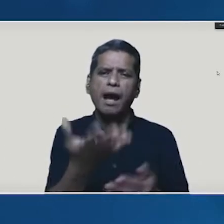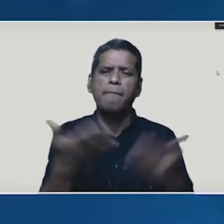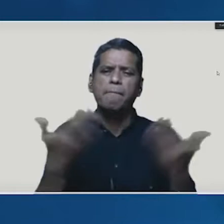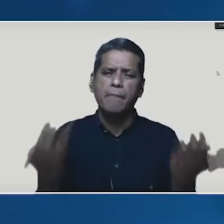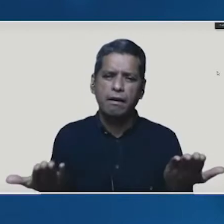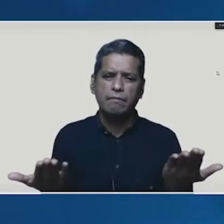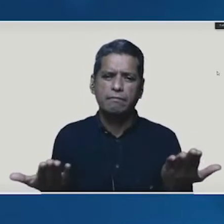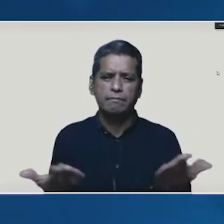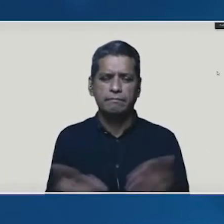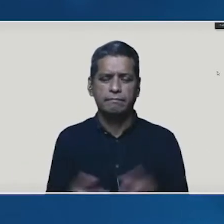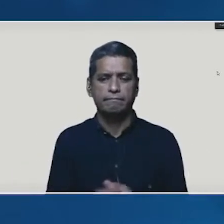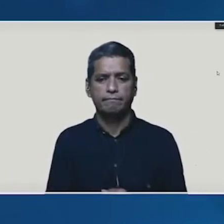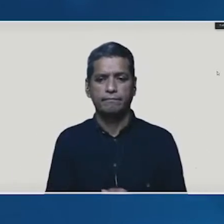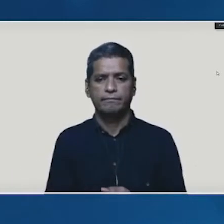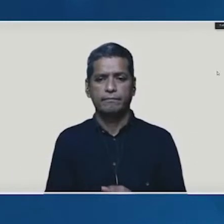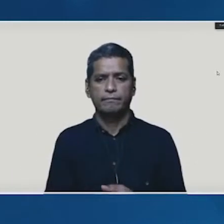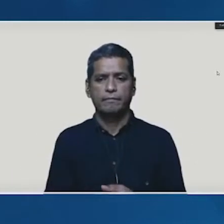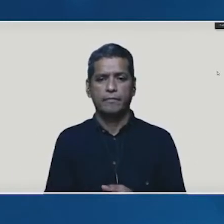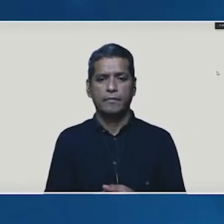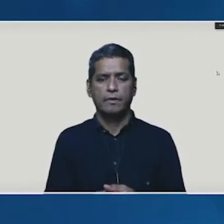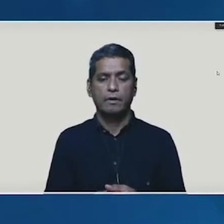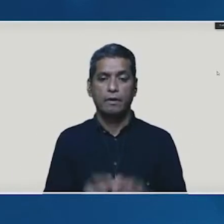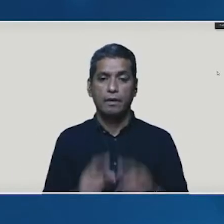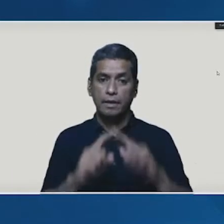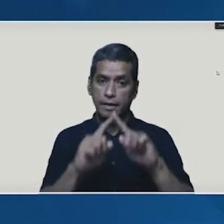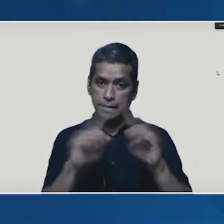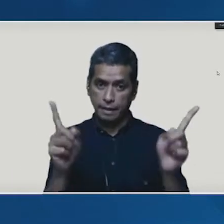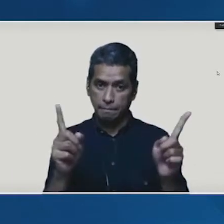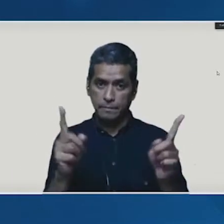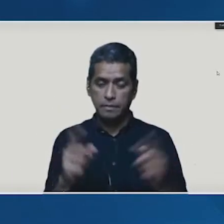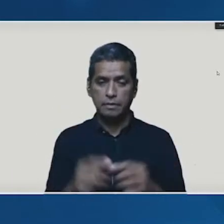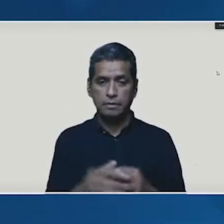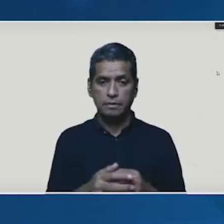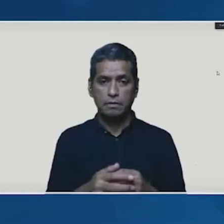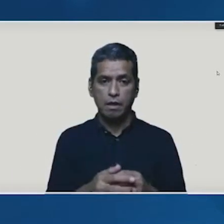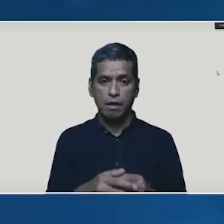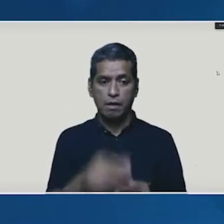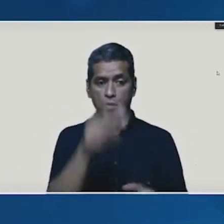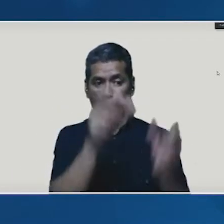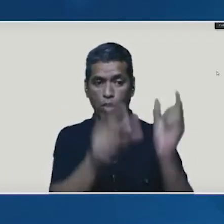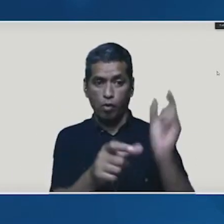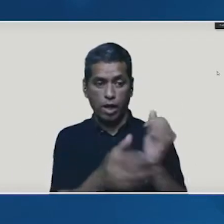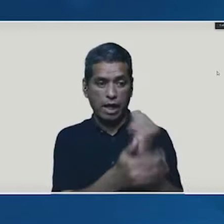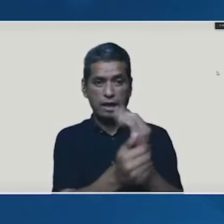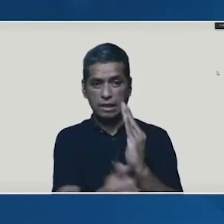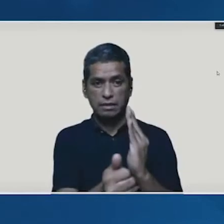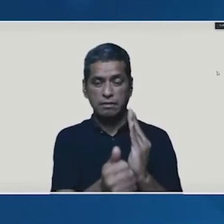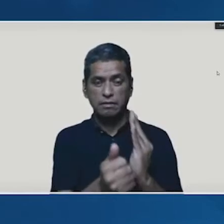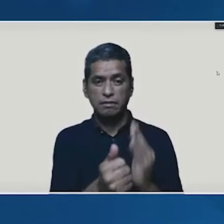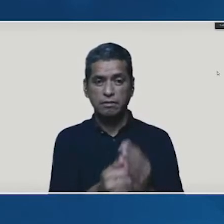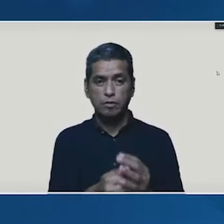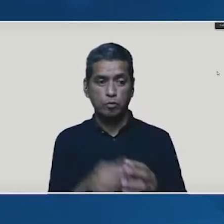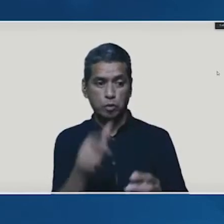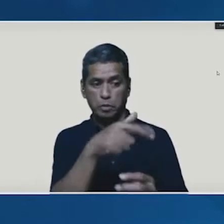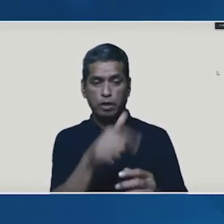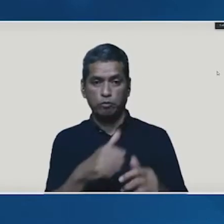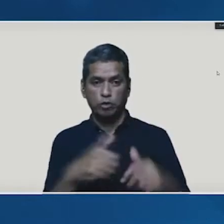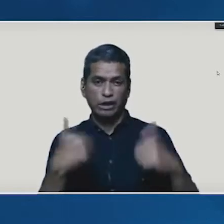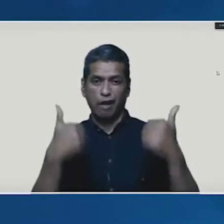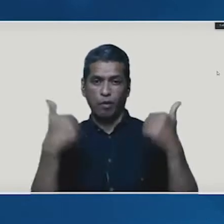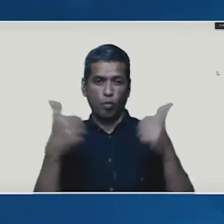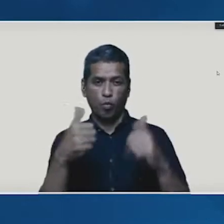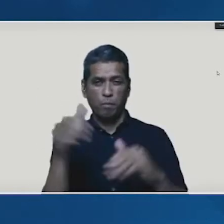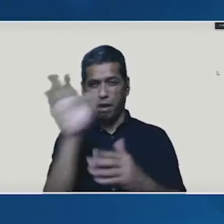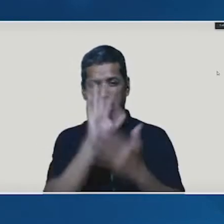tetapi pernyataan berikutnya daripada ahli orang-orang ini para ahli-ahli jagoan-jagoan nebukadnezar ini